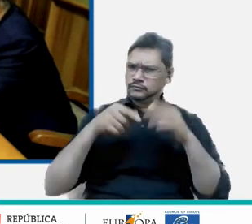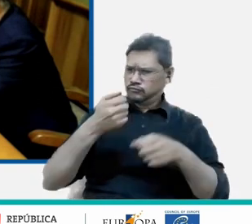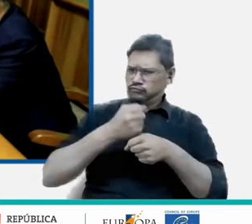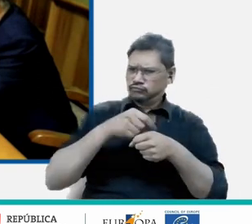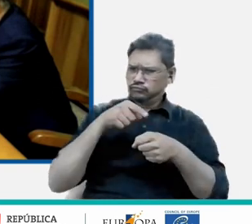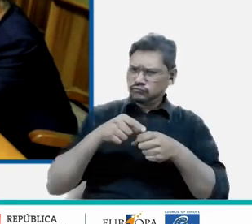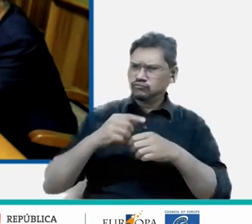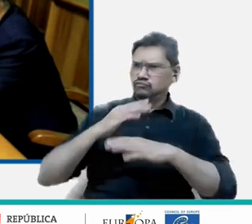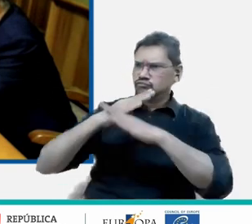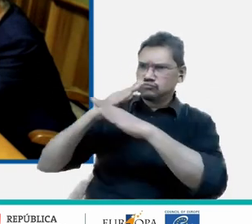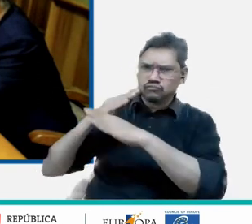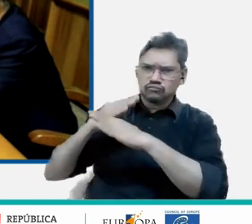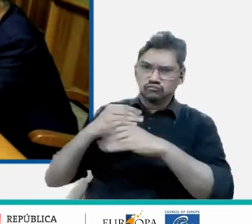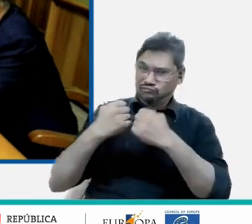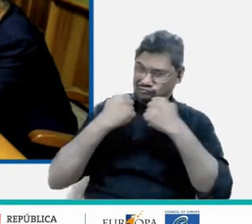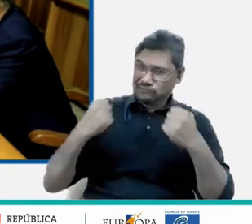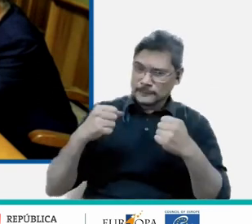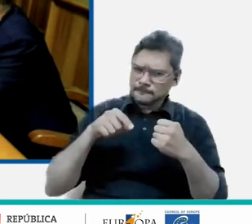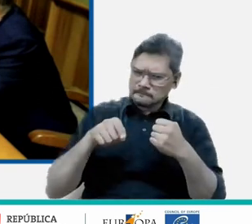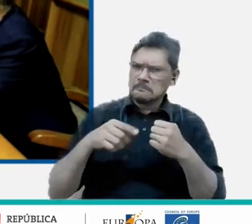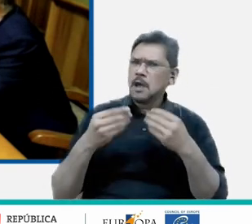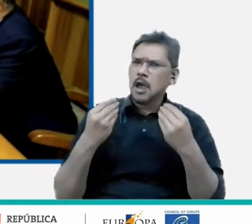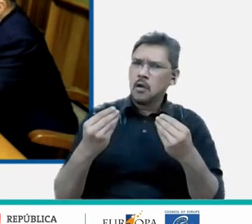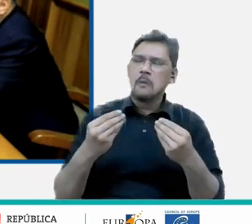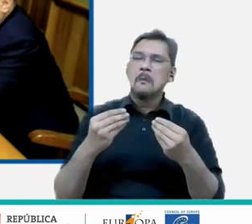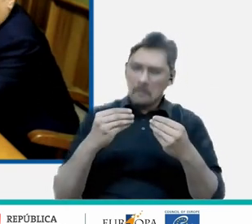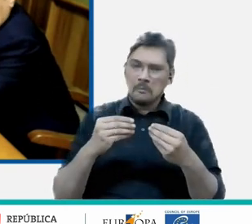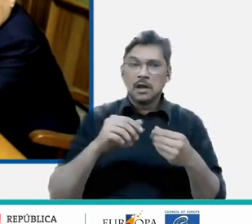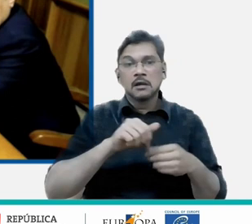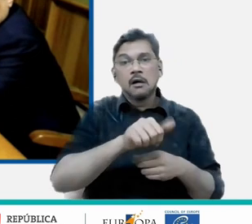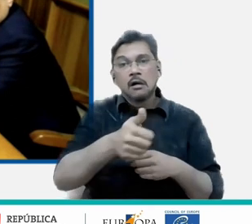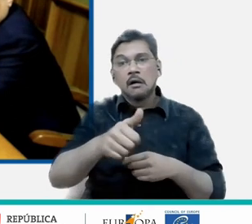проектов по снижению риска бедствий и укреплению